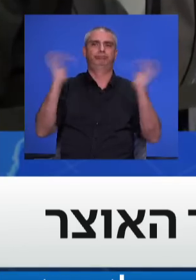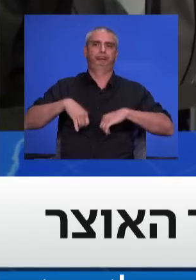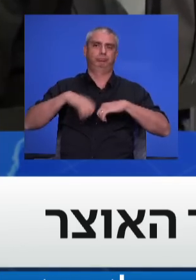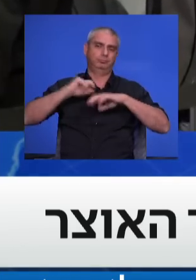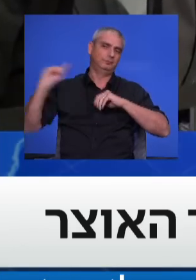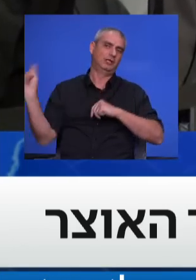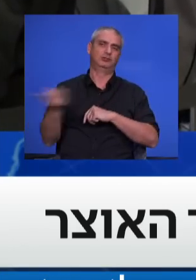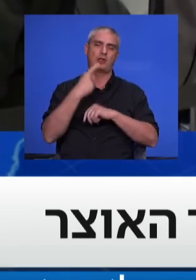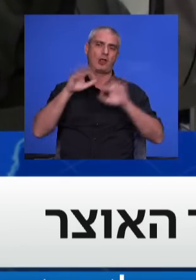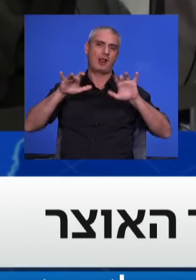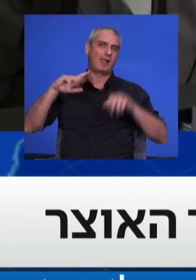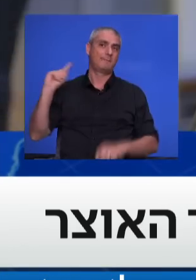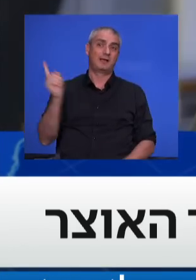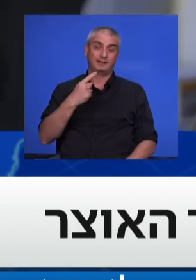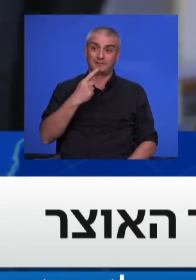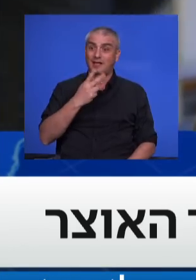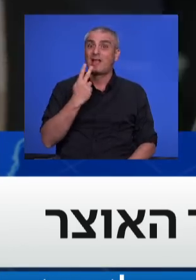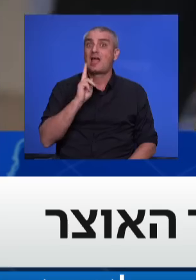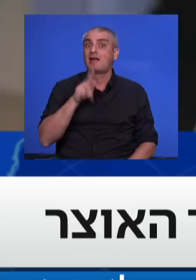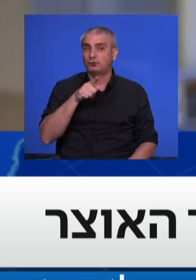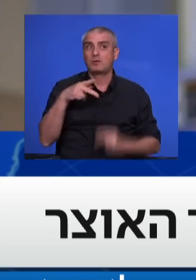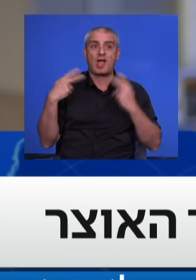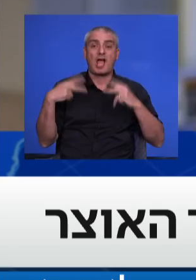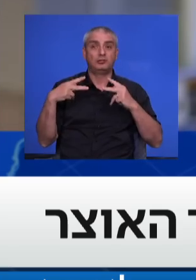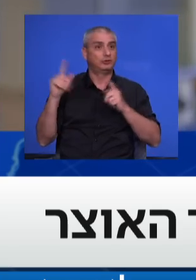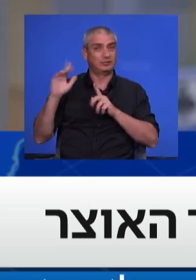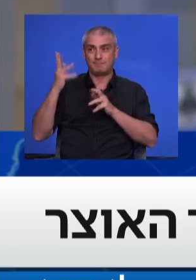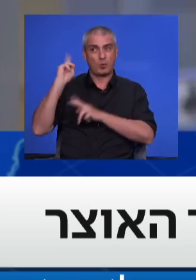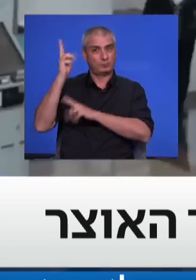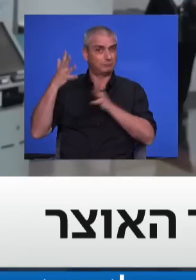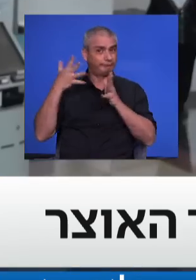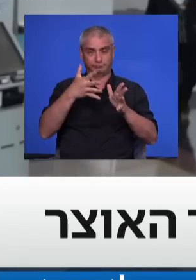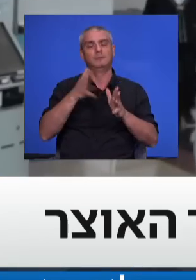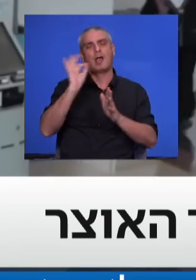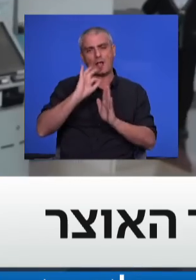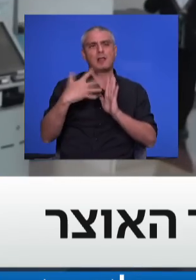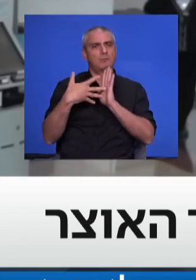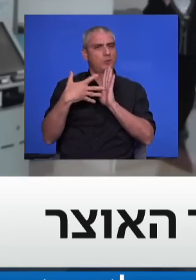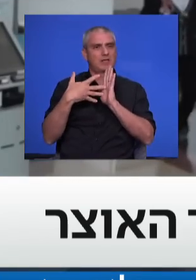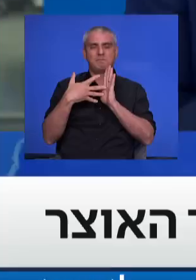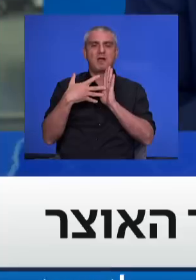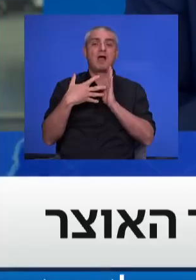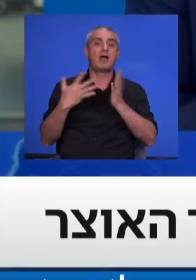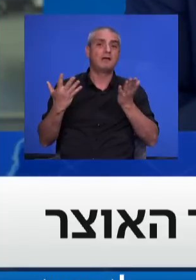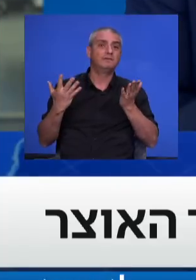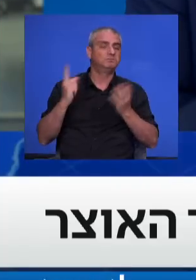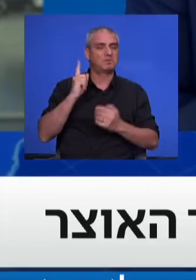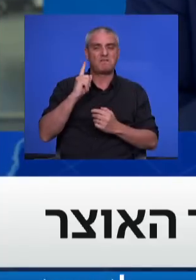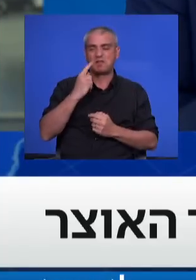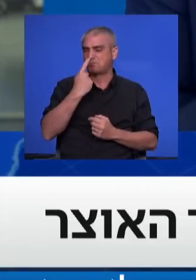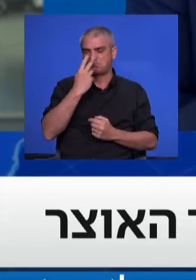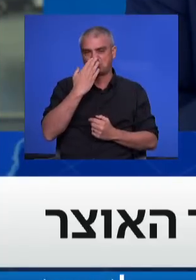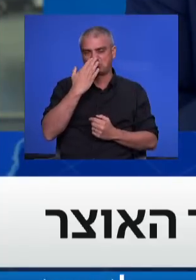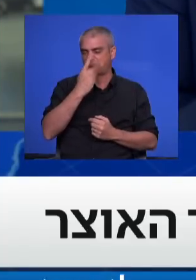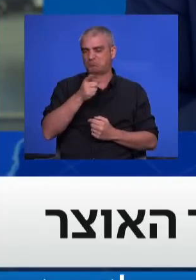כל המערכת הזאת. האפשרות הזאת, החשש הזה ממתקפת סייבר עדיין נבדקת, החשש הזה נבדק, אבל ככל הנראה זה